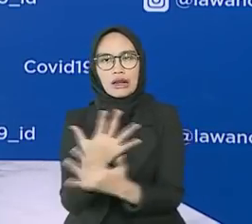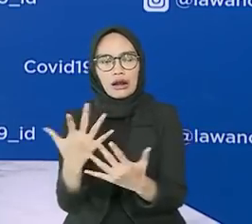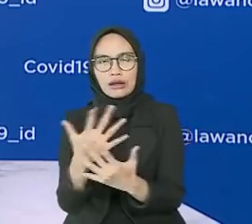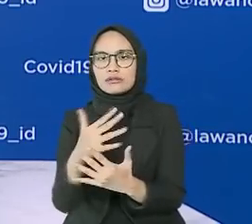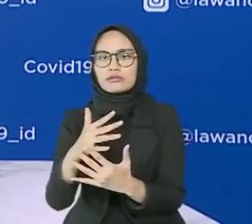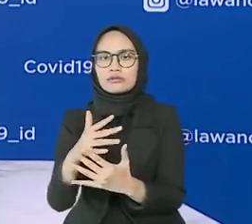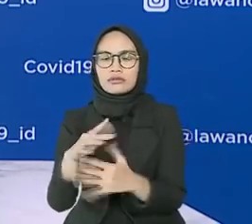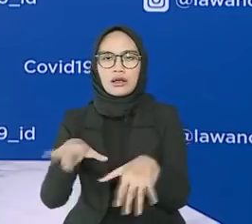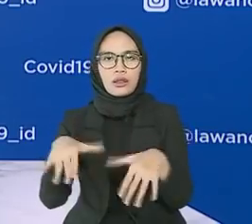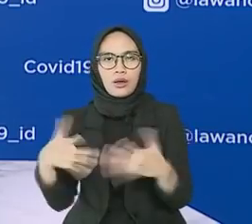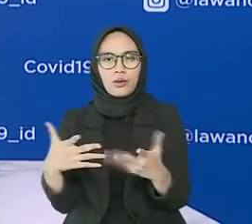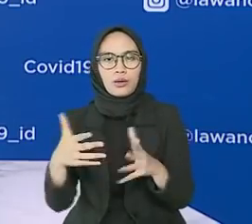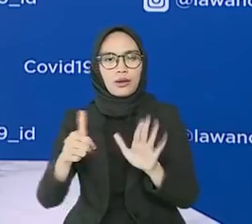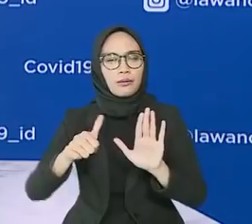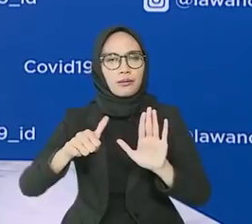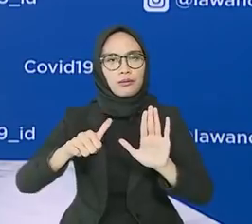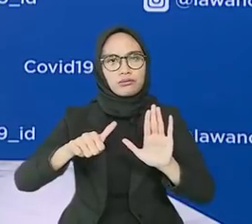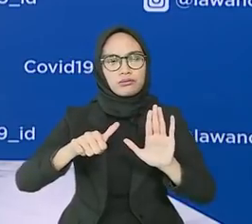masyarakat atau